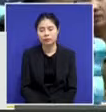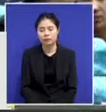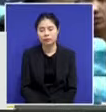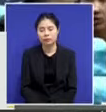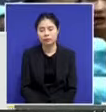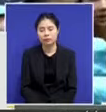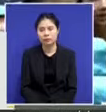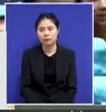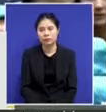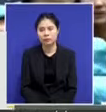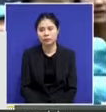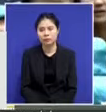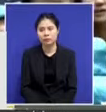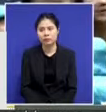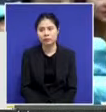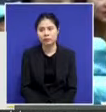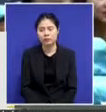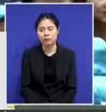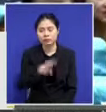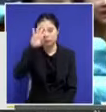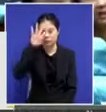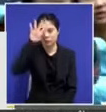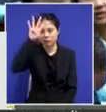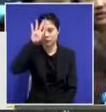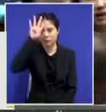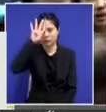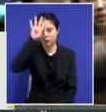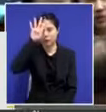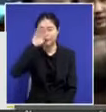นายธนาธรนายธนาธรจึงรุ่งเรืองจิตค่ะ